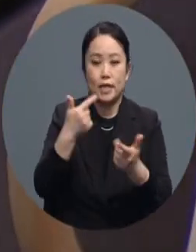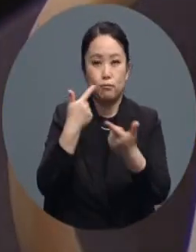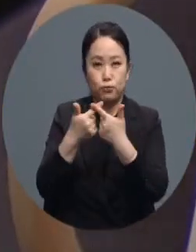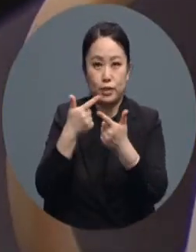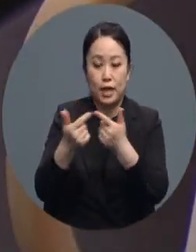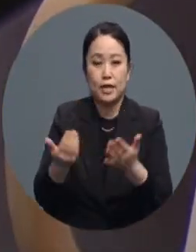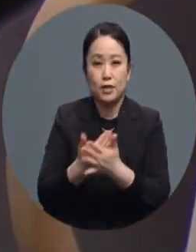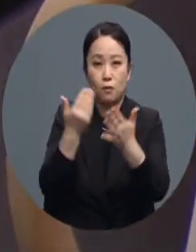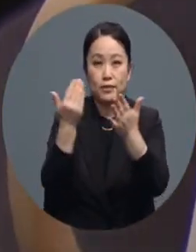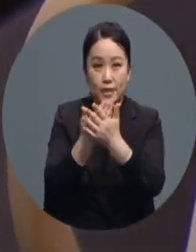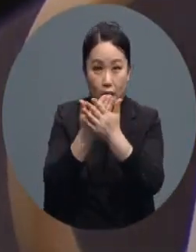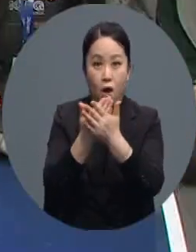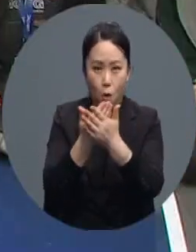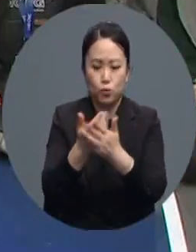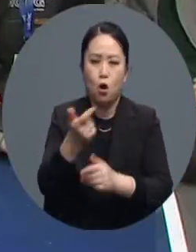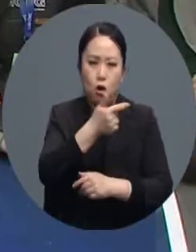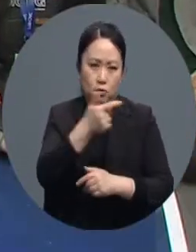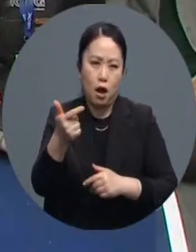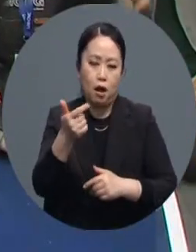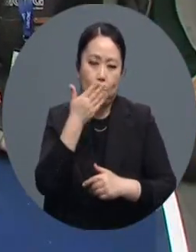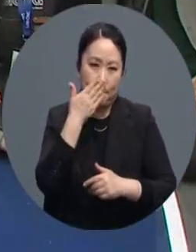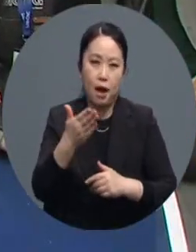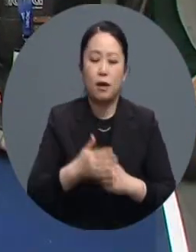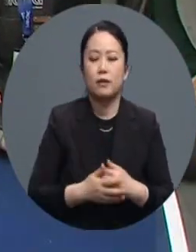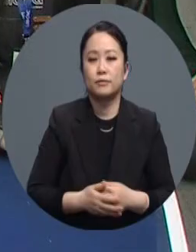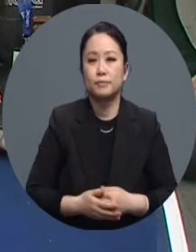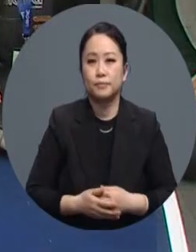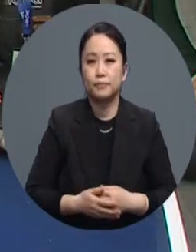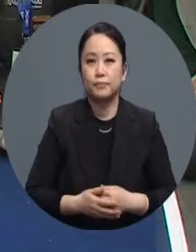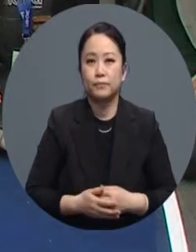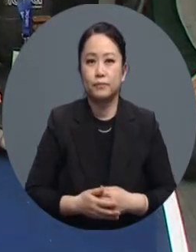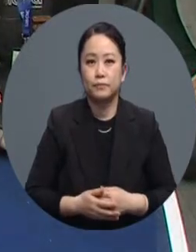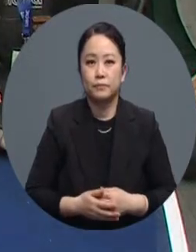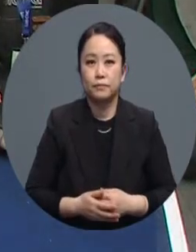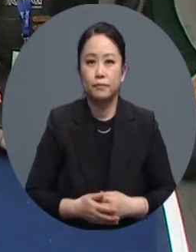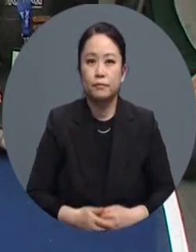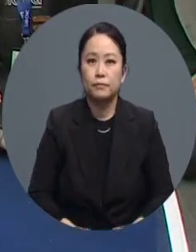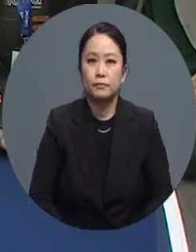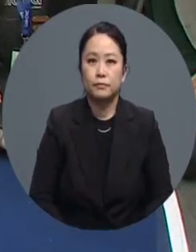부산의 성장과 발전 가능성도 더 커지고 있습니다. MBC 뉴스 김윤아입니다.